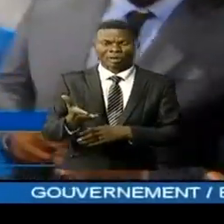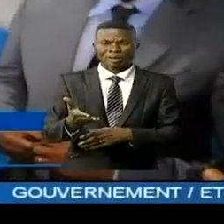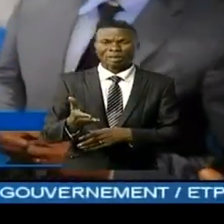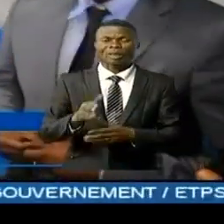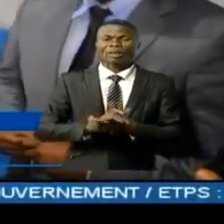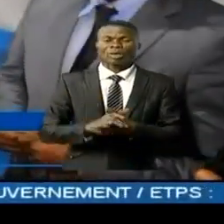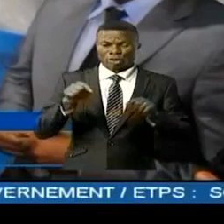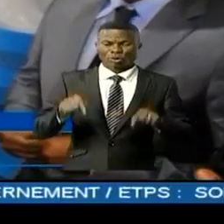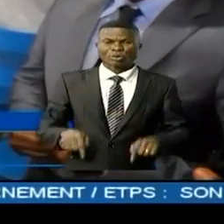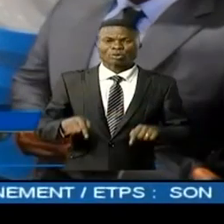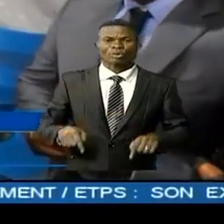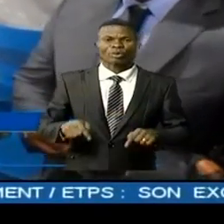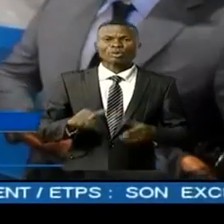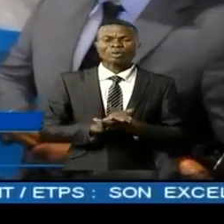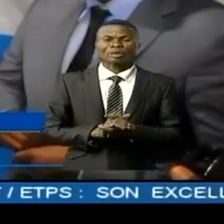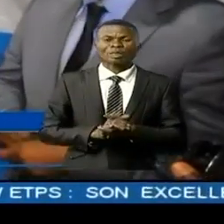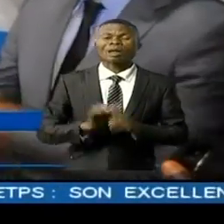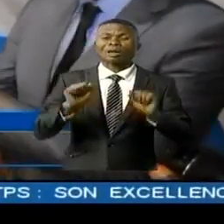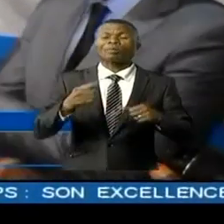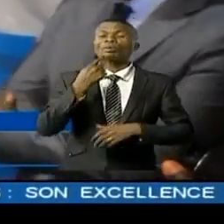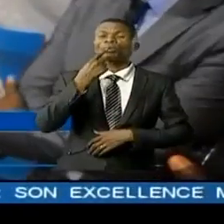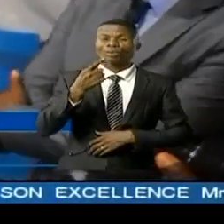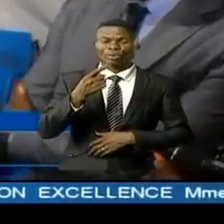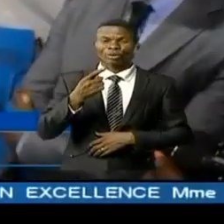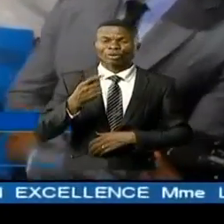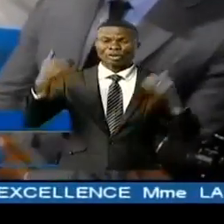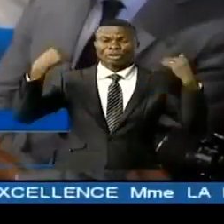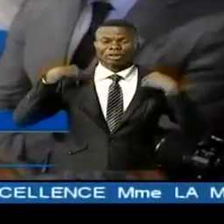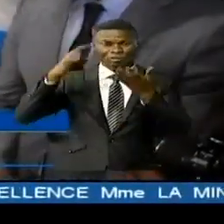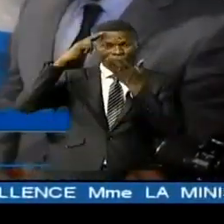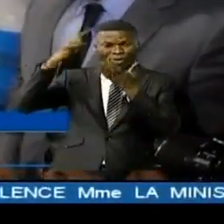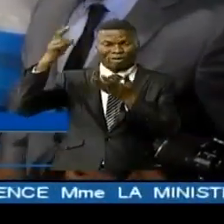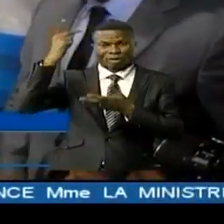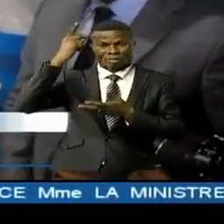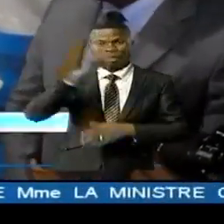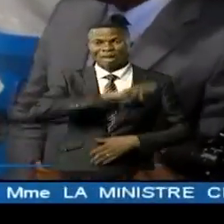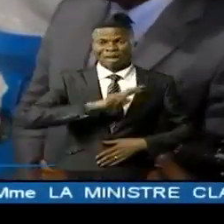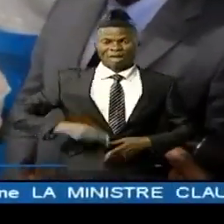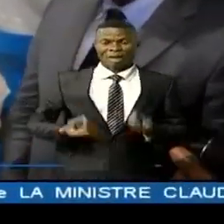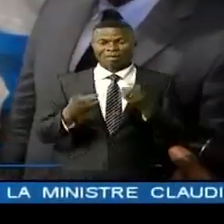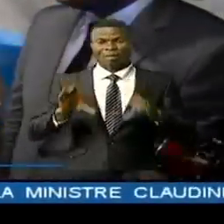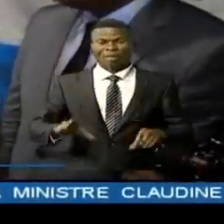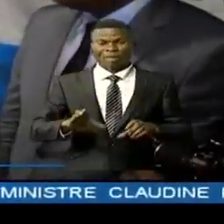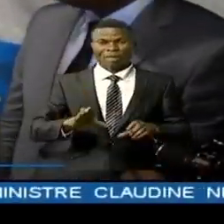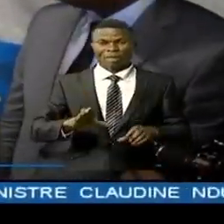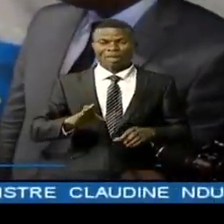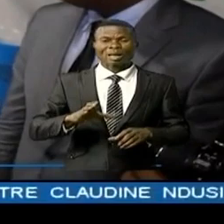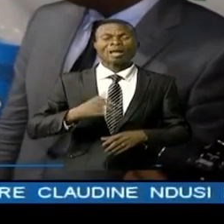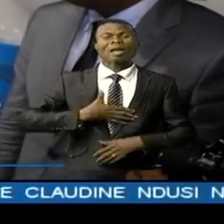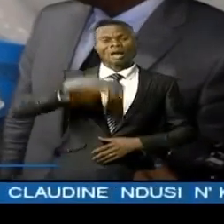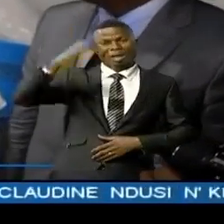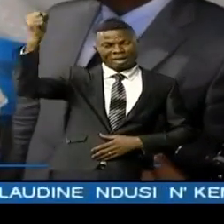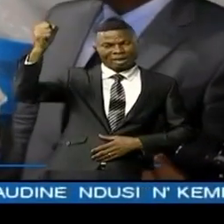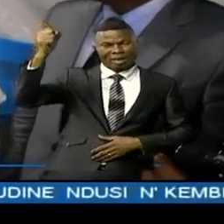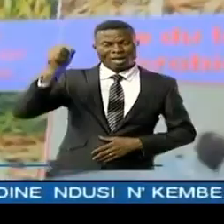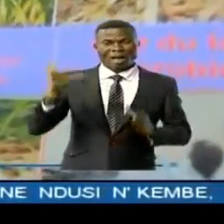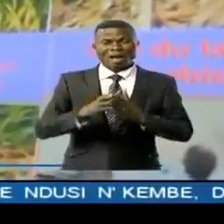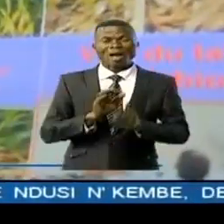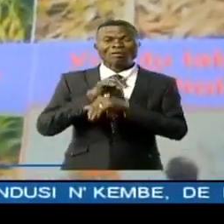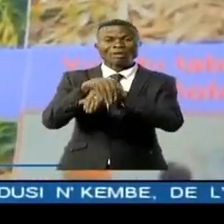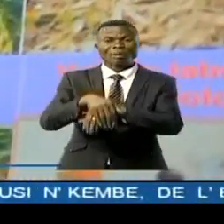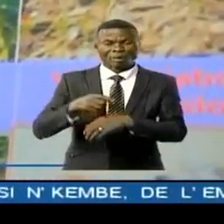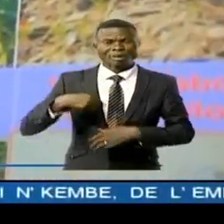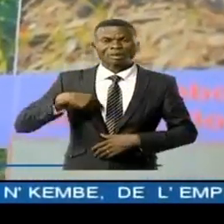aujourd'hui je peux dire des valeurs inférieures laird et va gagner avec notre contribution le